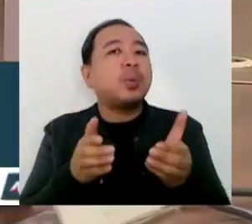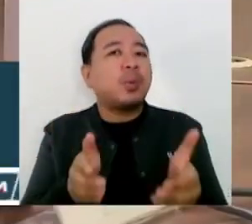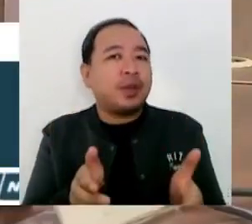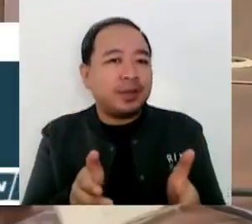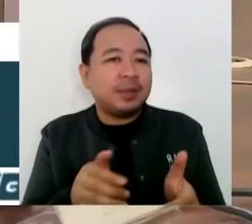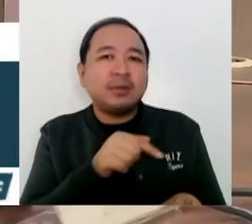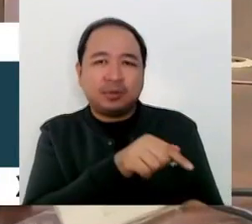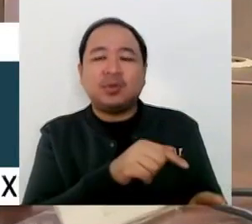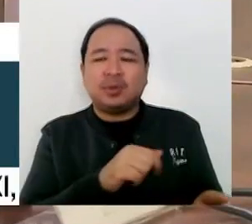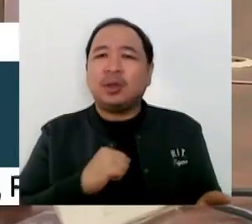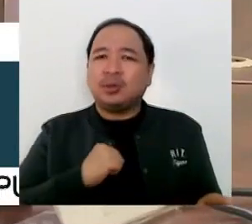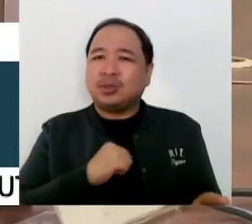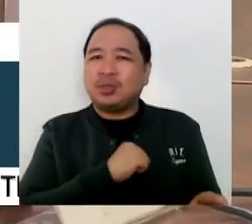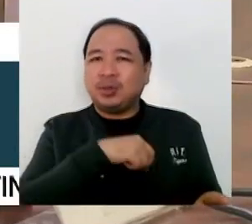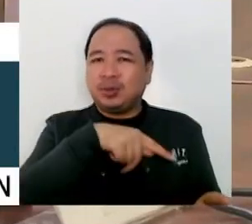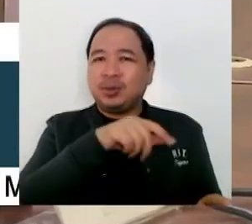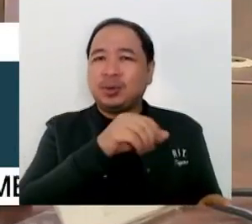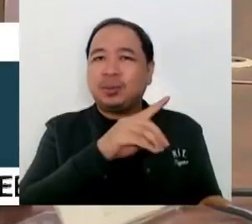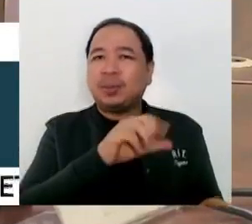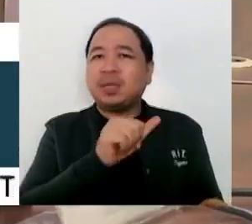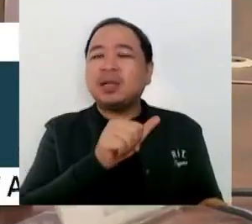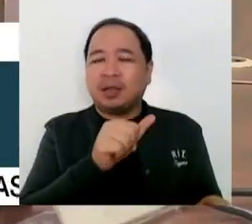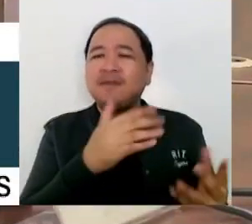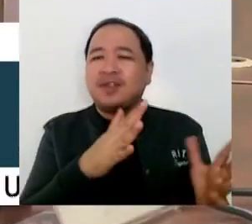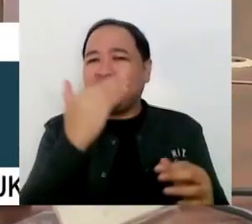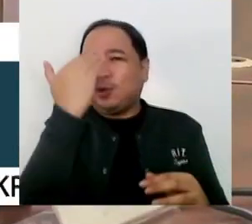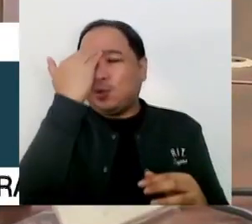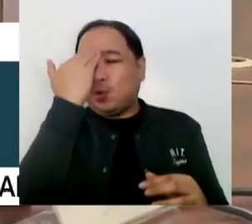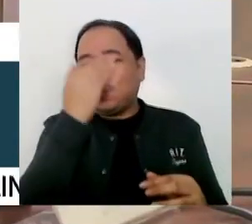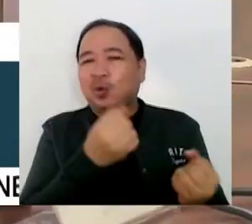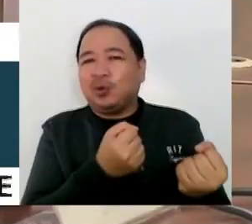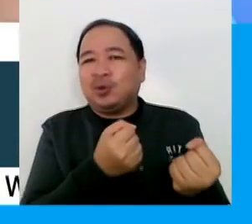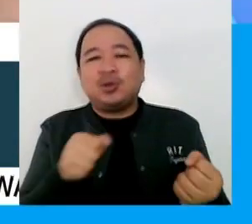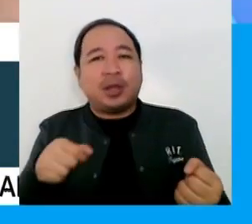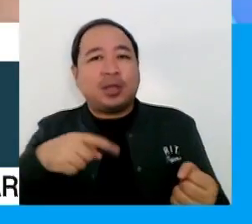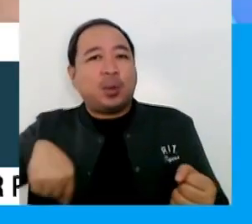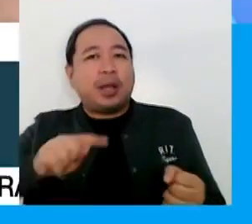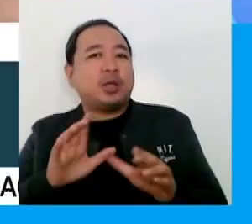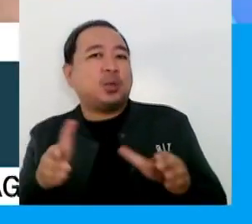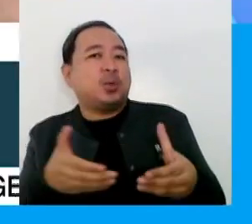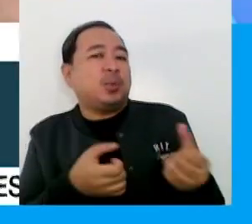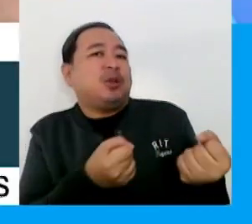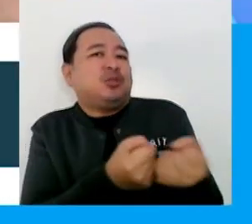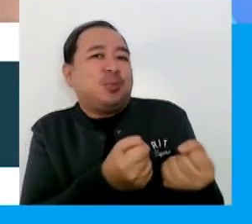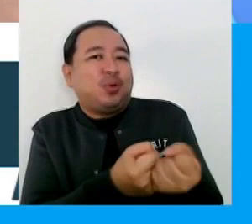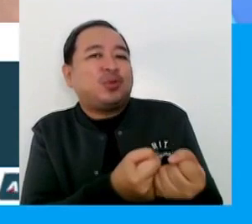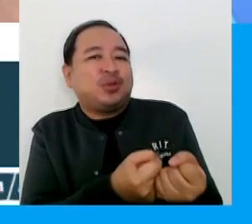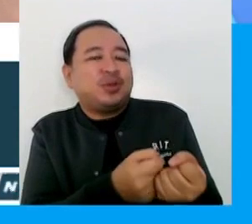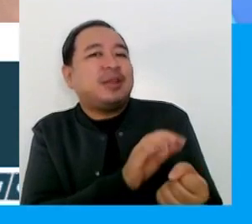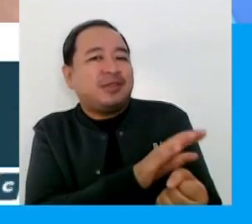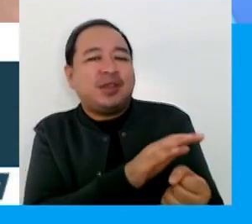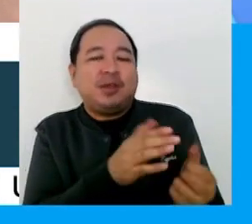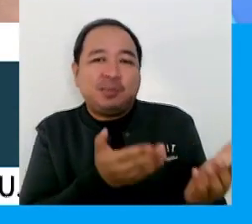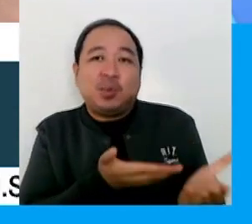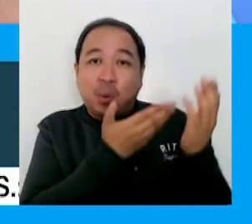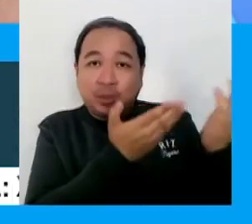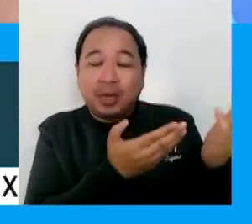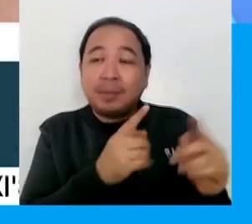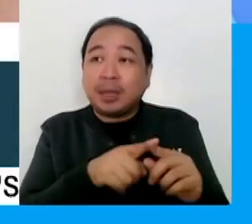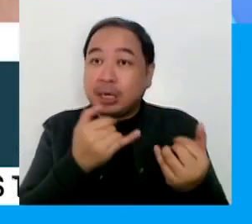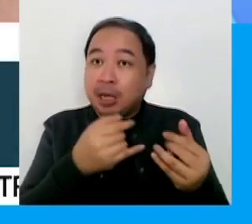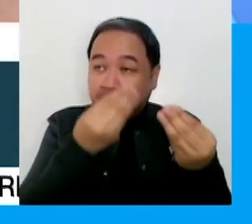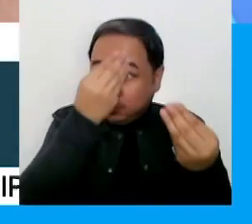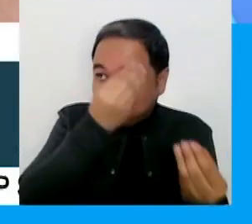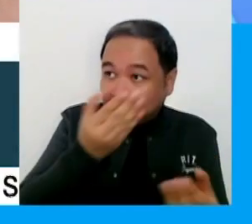niya na suportado ng partido yung kanyang ginagawa. Kaya nagsalita na siya to make it known to the public na there is really a